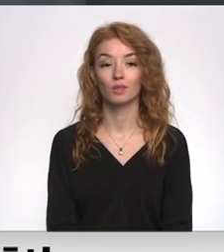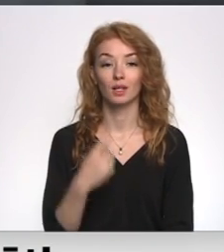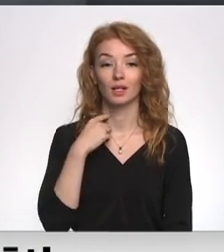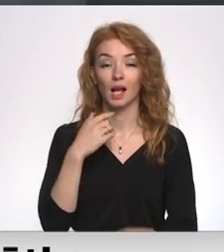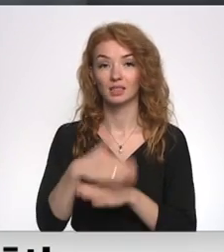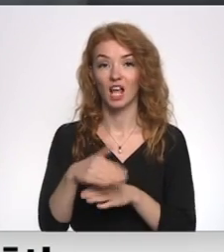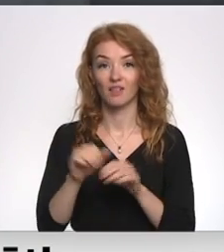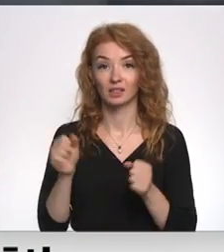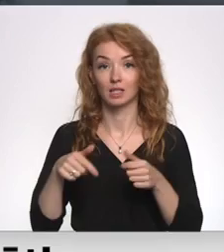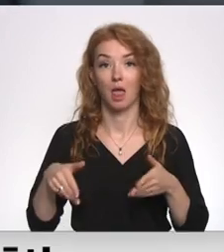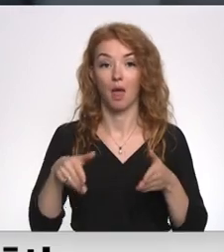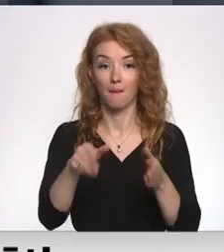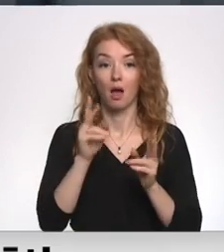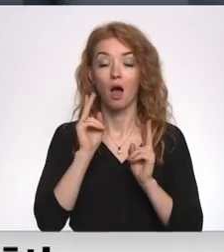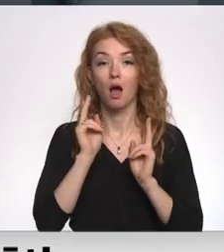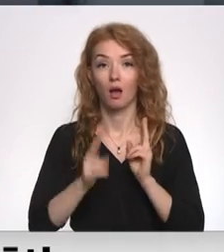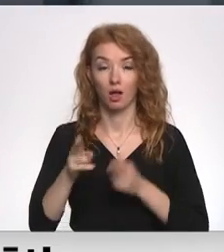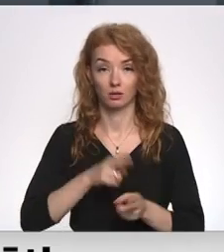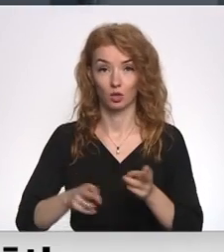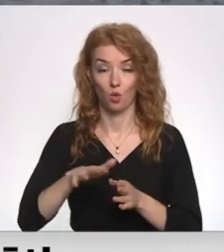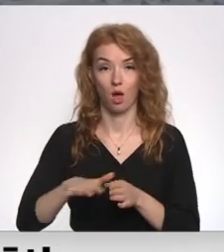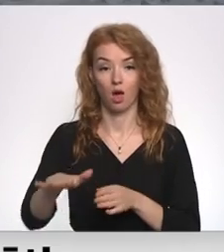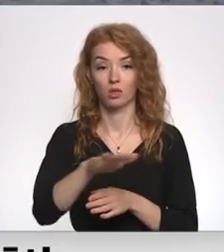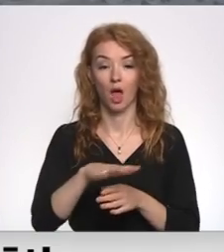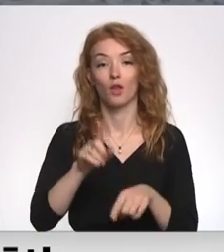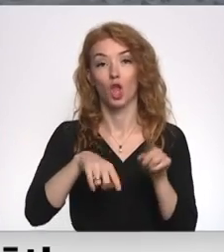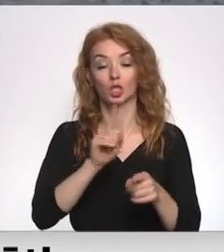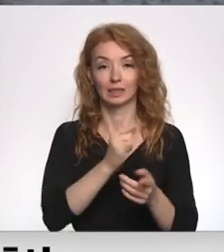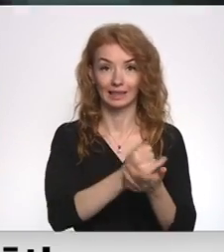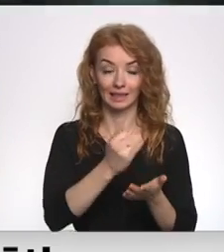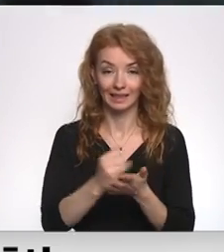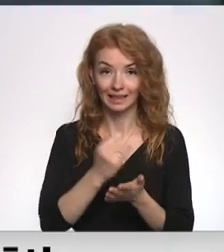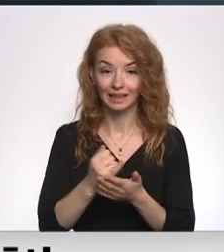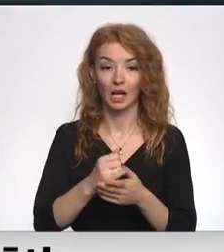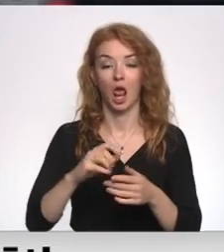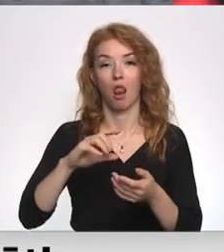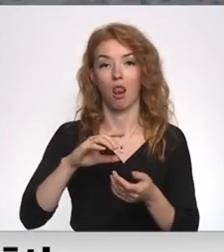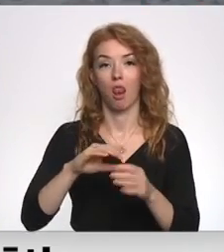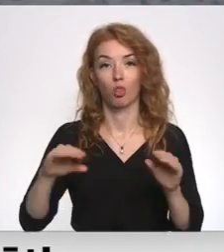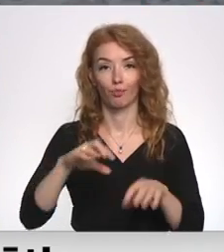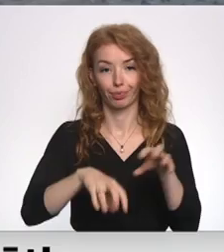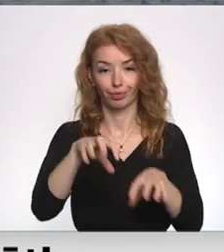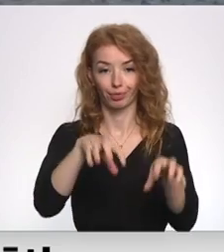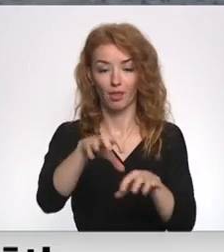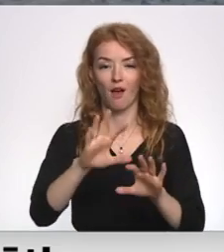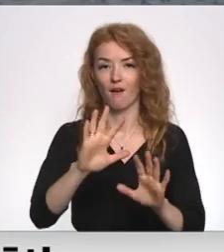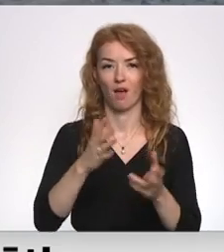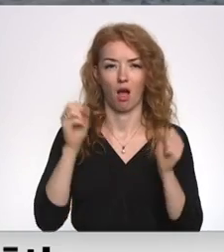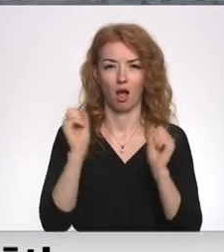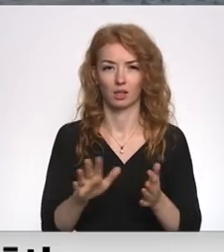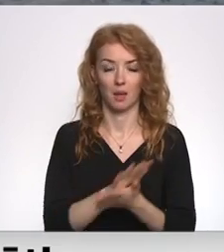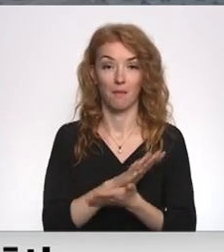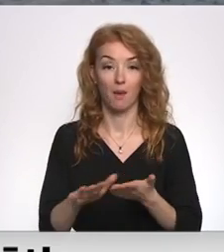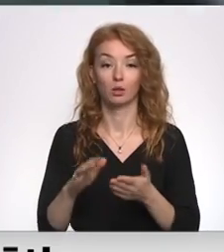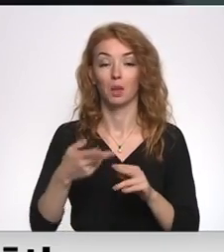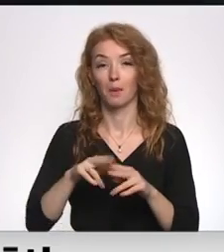Rīgas ietves ziemā nereti atgādina lopatu deķi. Notīrītas un gludas bijās ar ledus gabaliem apaugušām vai netīrītām vispār.